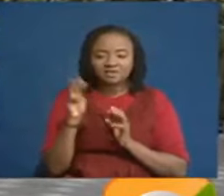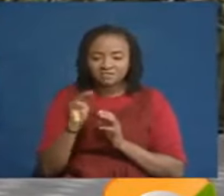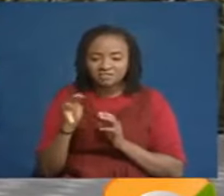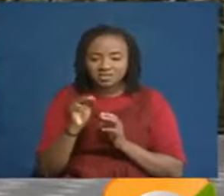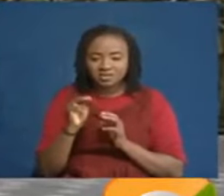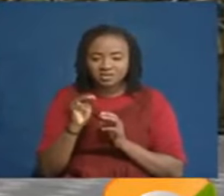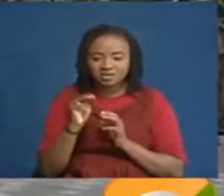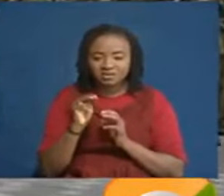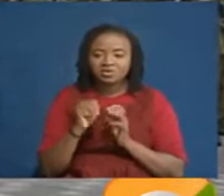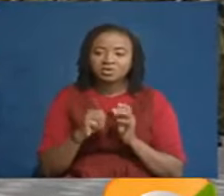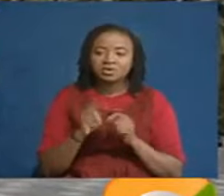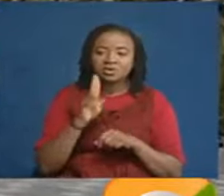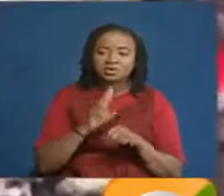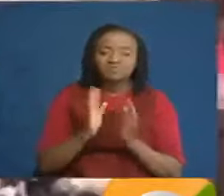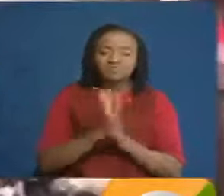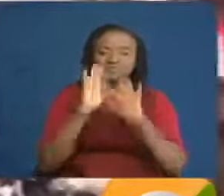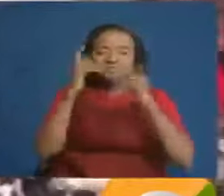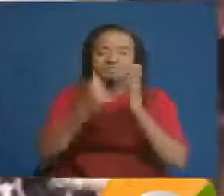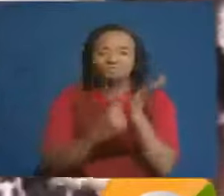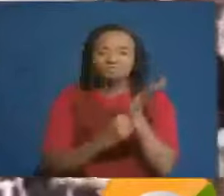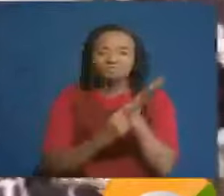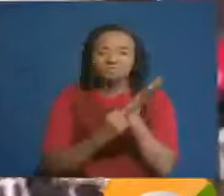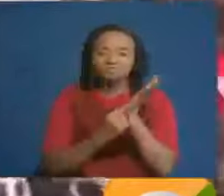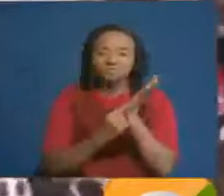iliyoandaliwa katika kaunti ya Mombasa